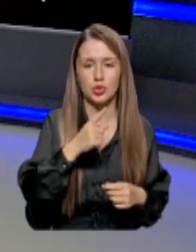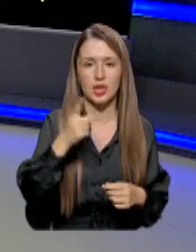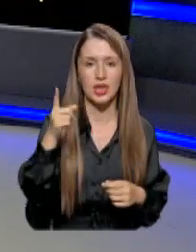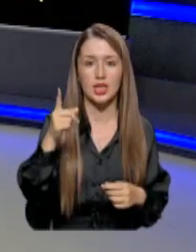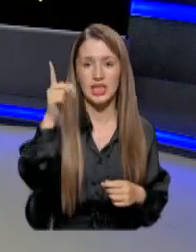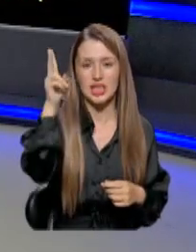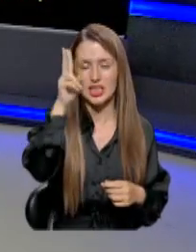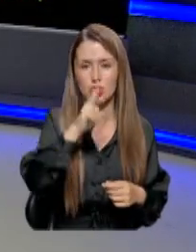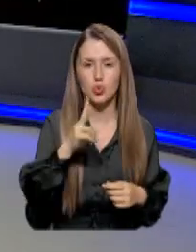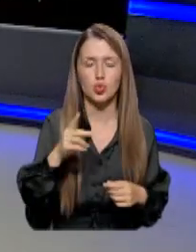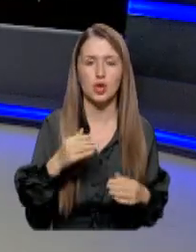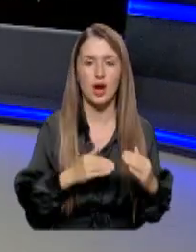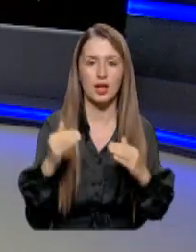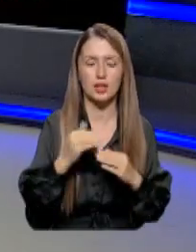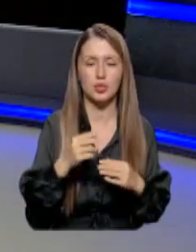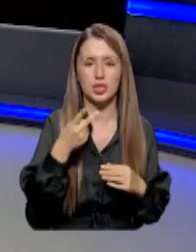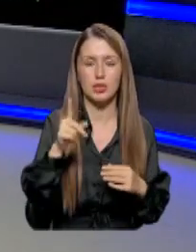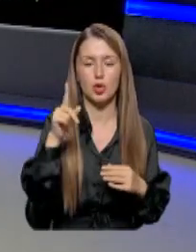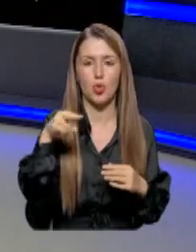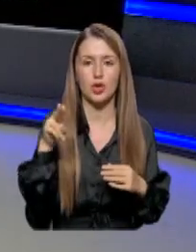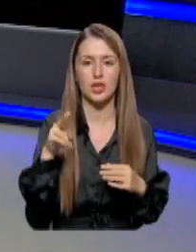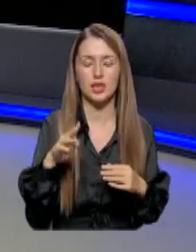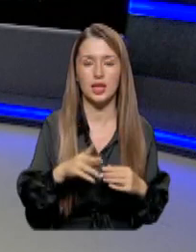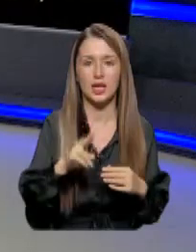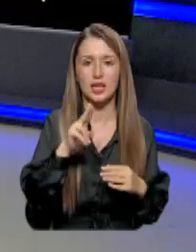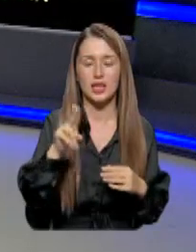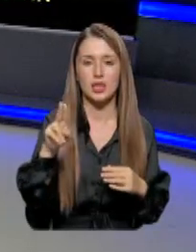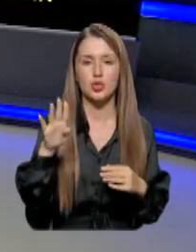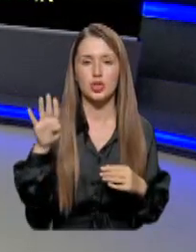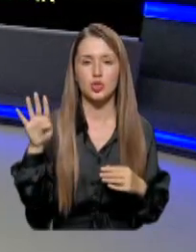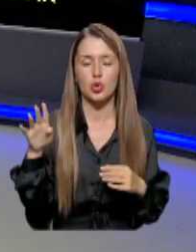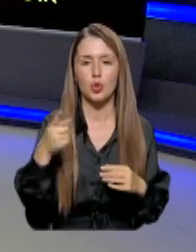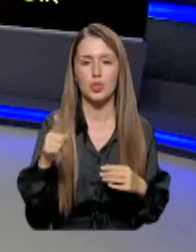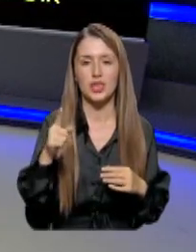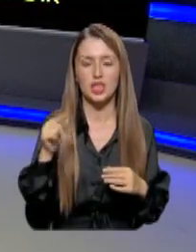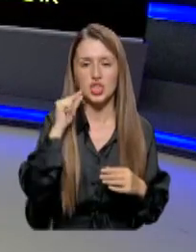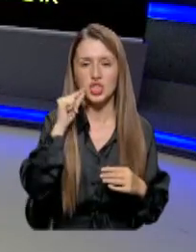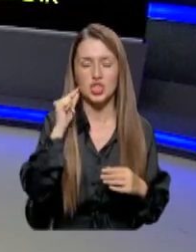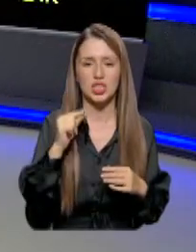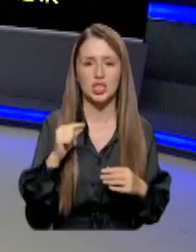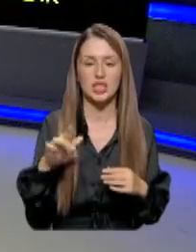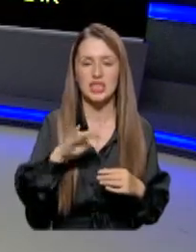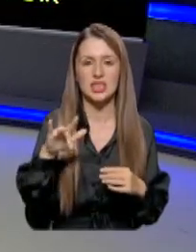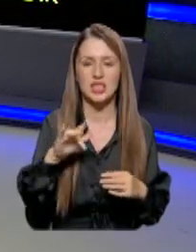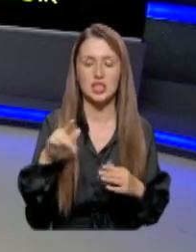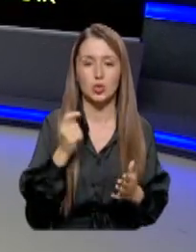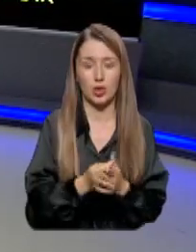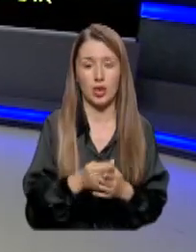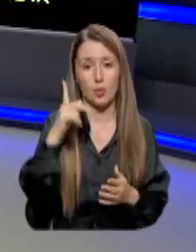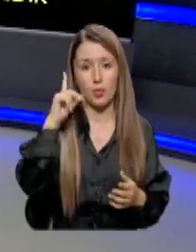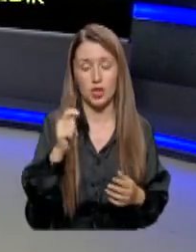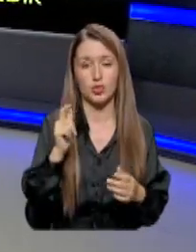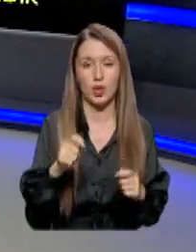artmış. 2017'de 744 bin kişi işsizlik ödeneğine başvururken bu sayı 2022'de